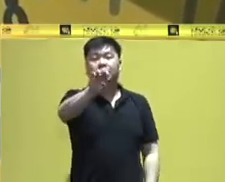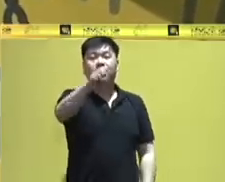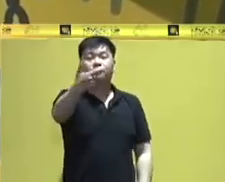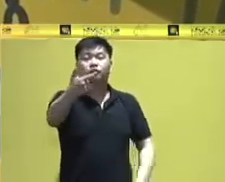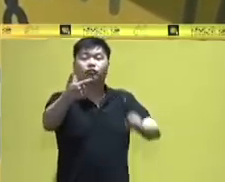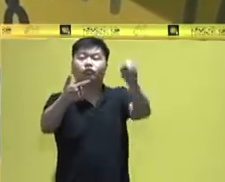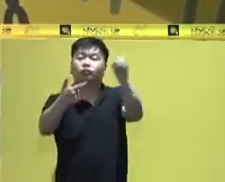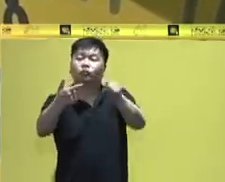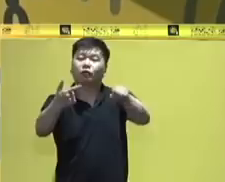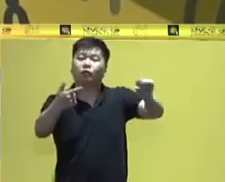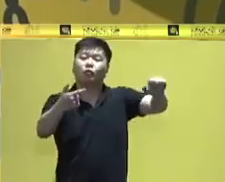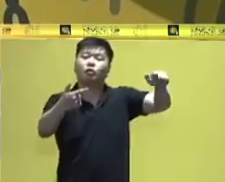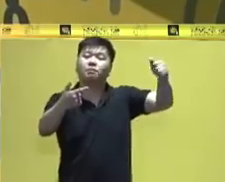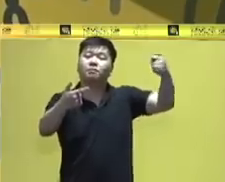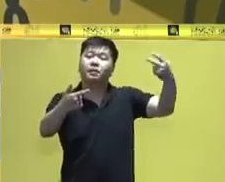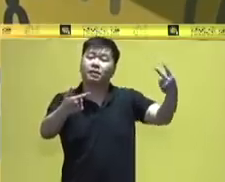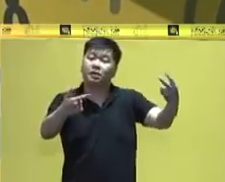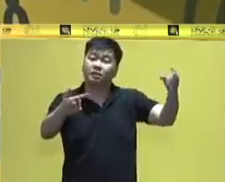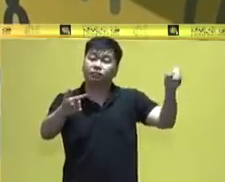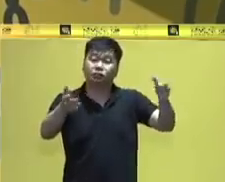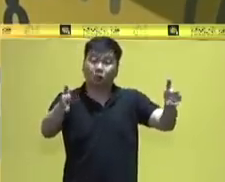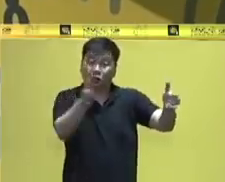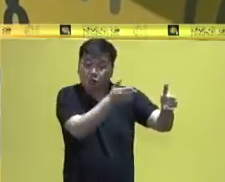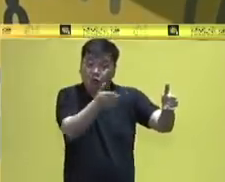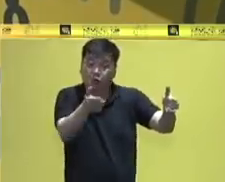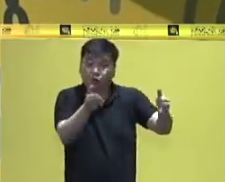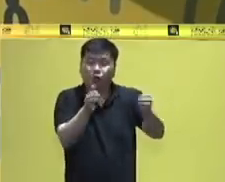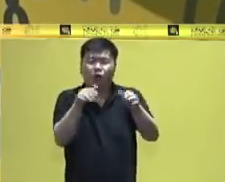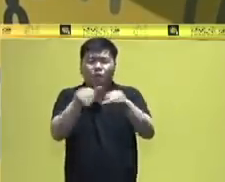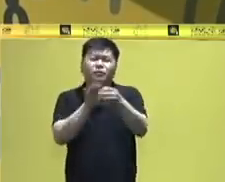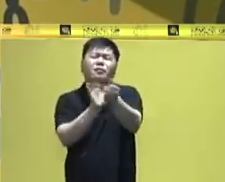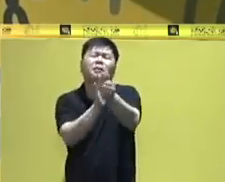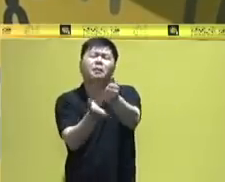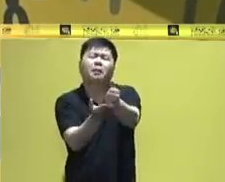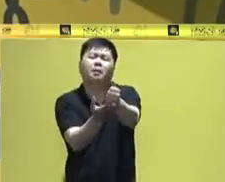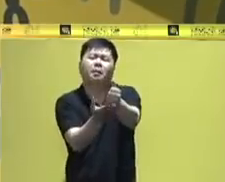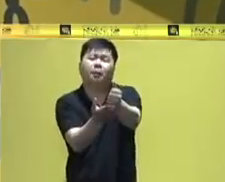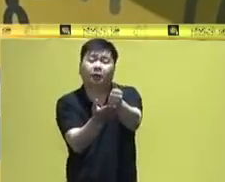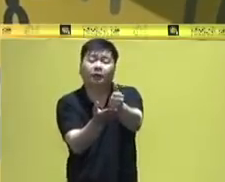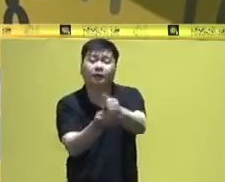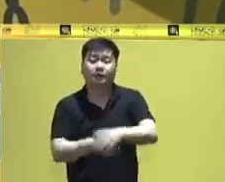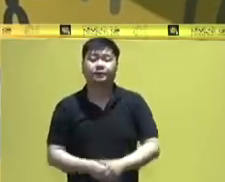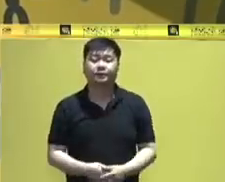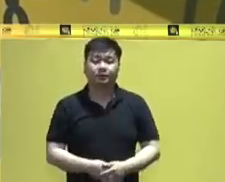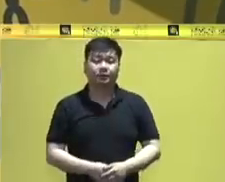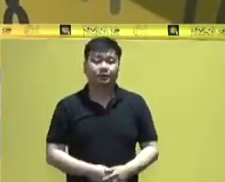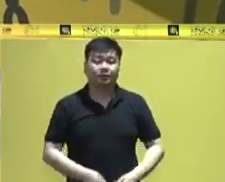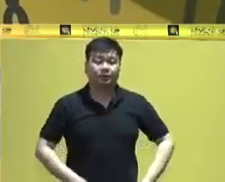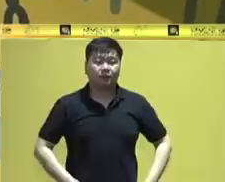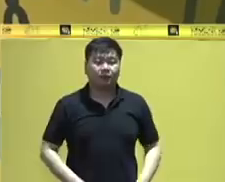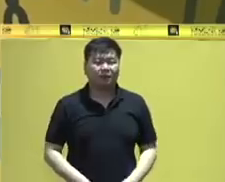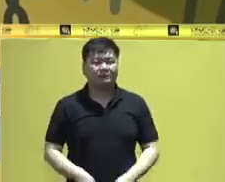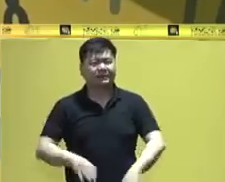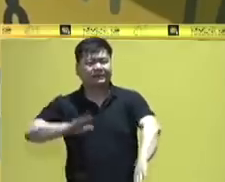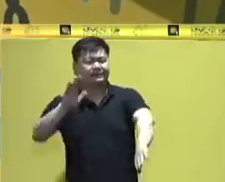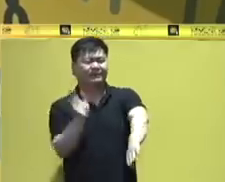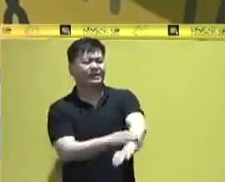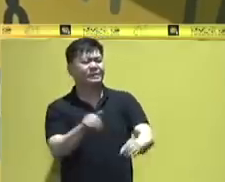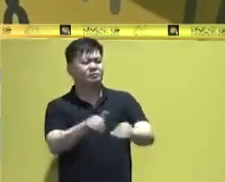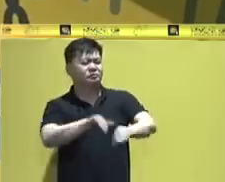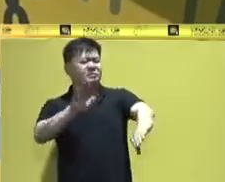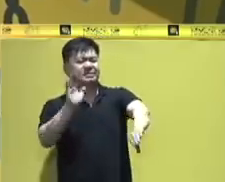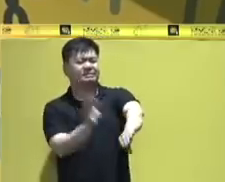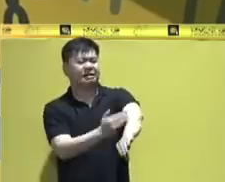46%에서 한 52% 사이에 이렇게 있잖아요. 잘한다가요. 지지. 예. 예 잘하지